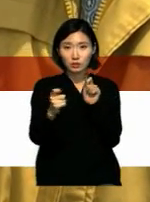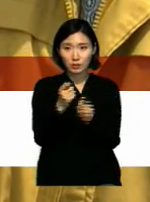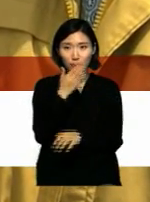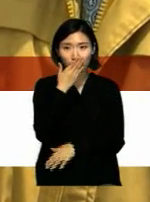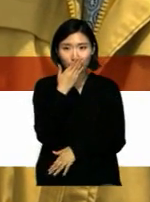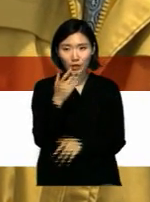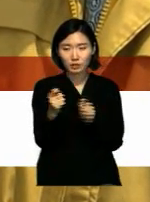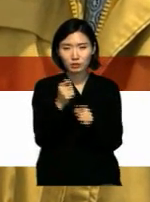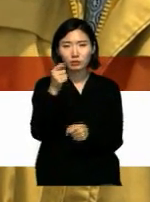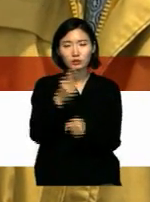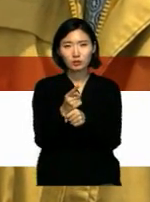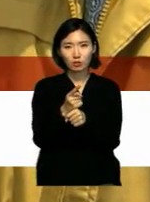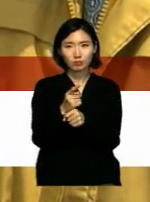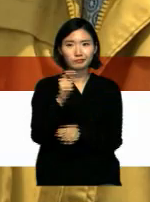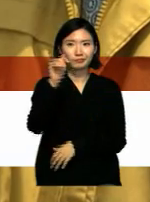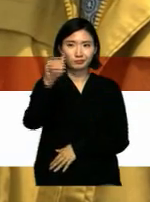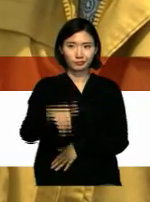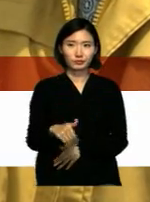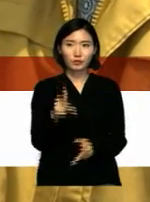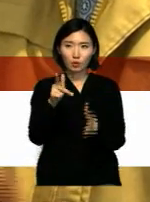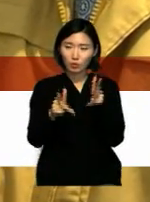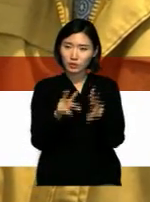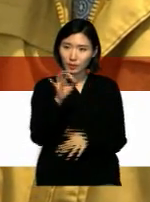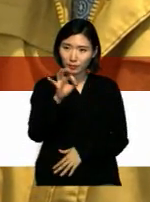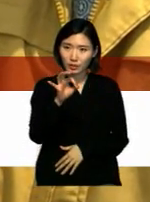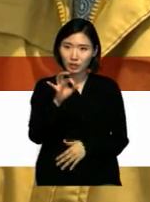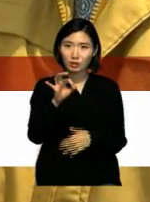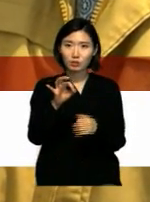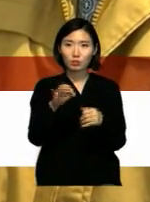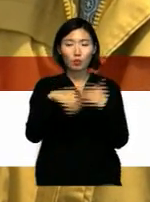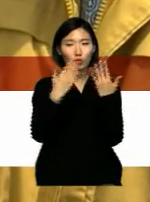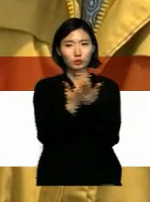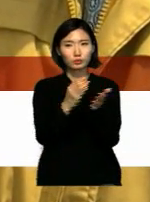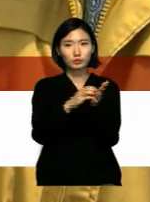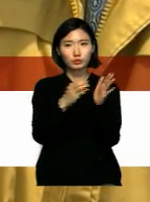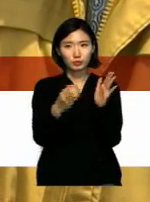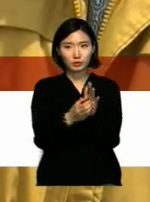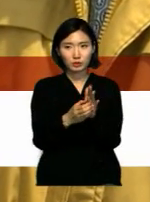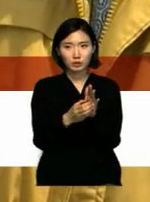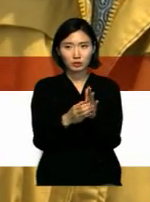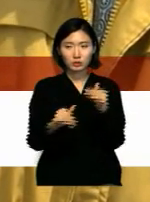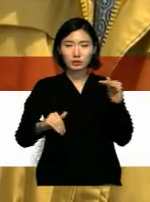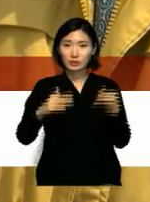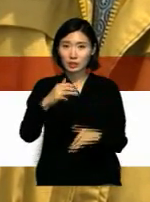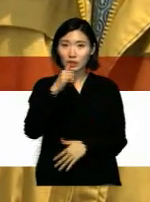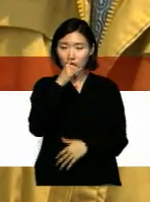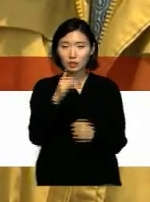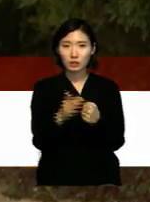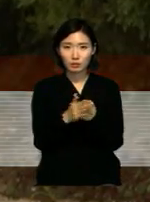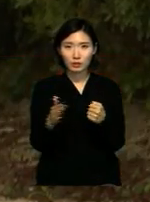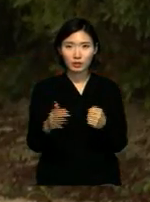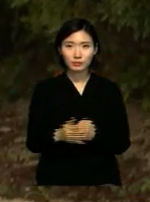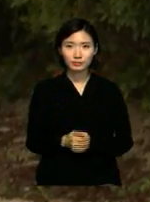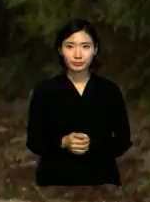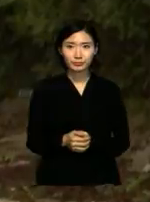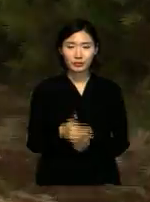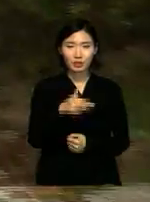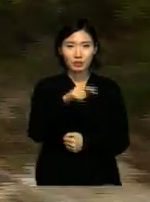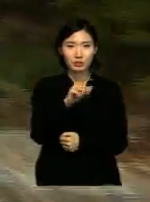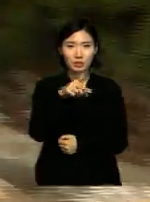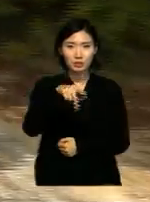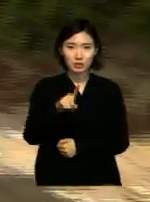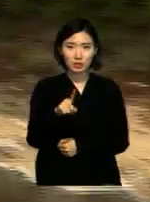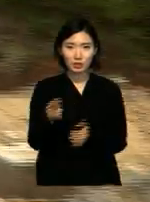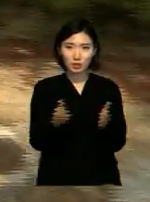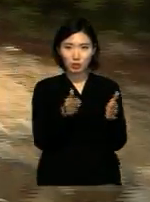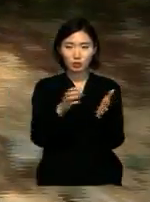있는 접근성도 너무 떨어지고, 공사비 자체나 모든 부분이 여기하고 너무 차이가 나기 때문에.